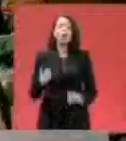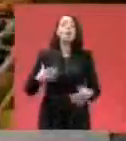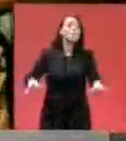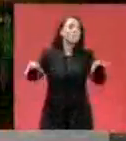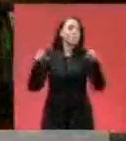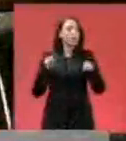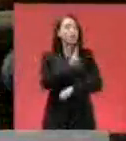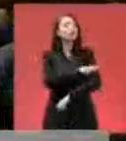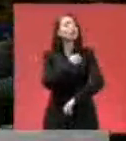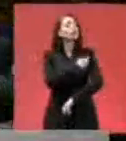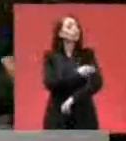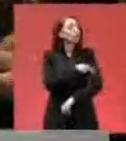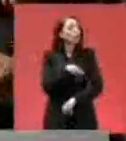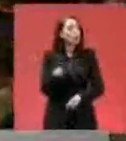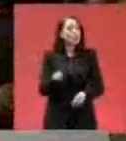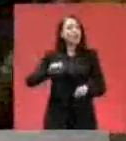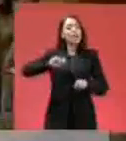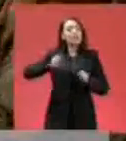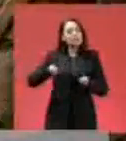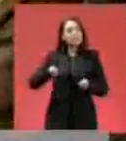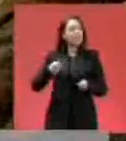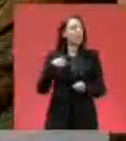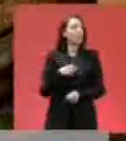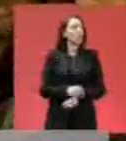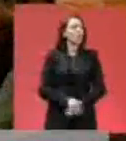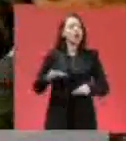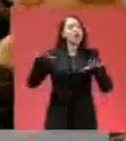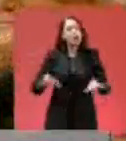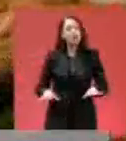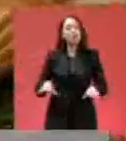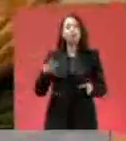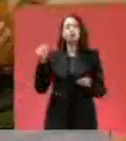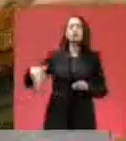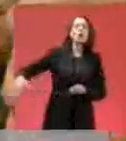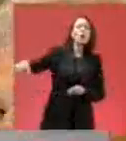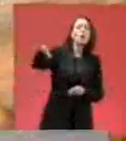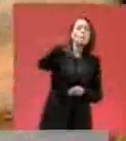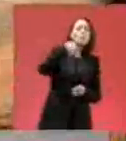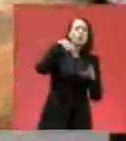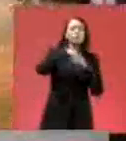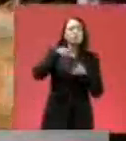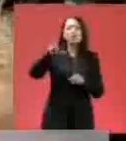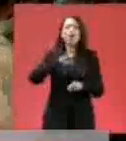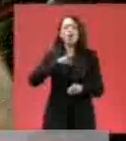Παραλάβαμε νοσοκομεία κλειστά για τους ανασφάλιστους, τους άνεργους και τους χιλιάδες απολυμένους των μνημονίων.